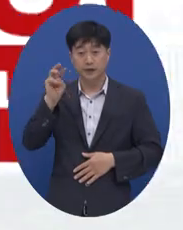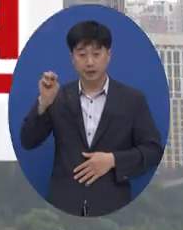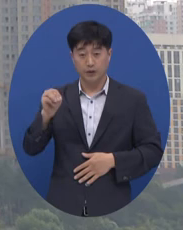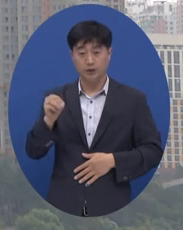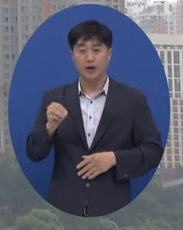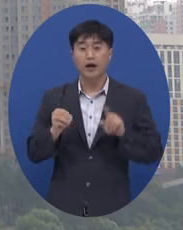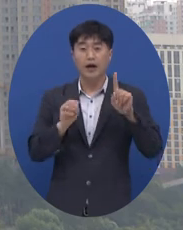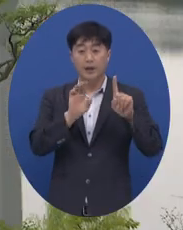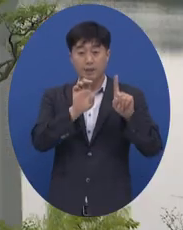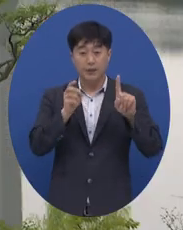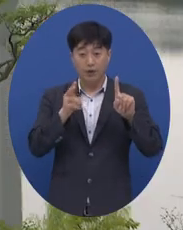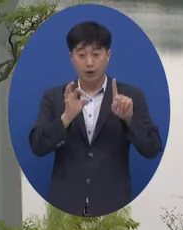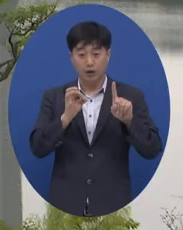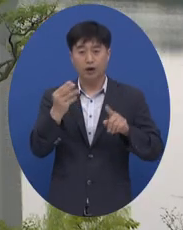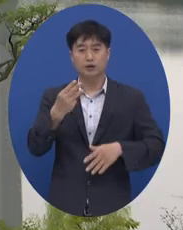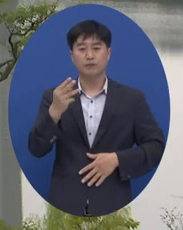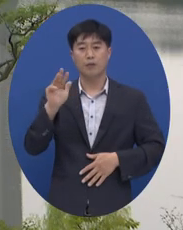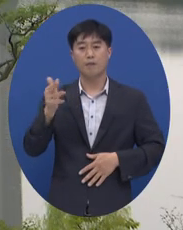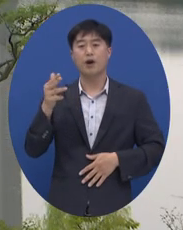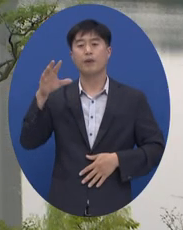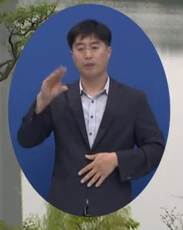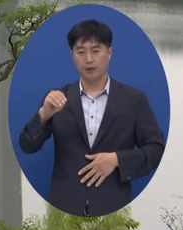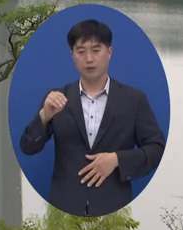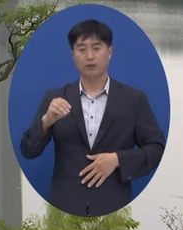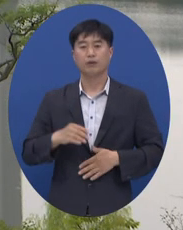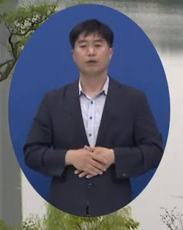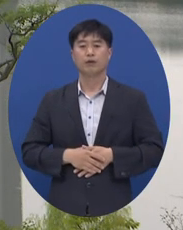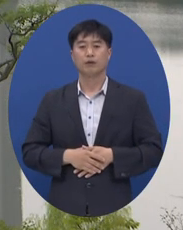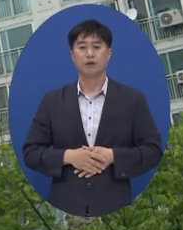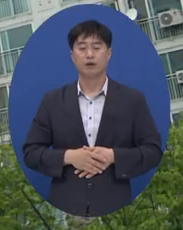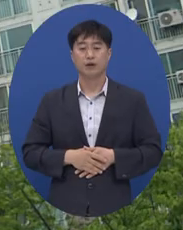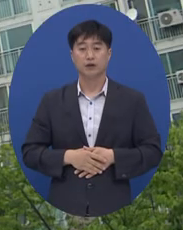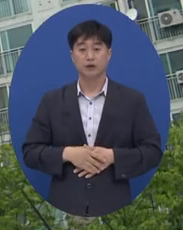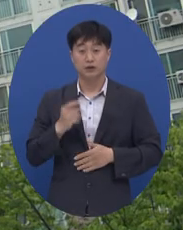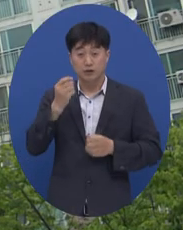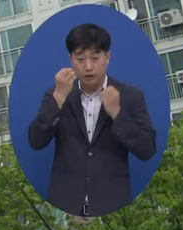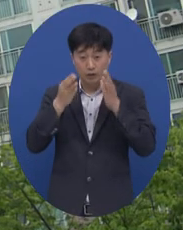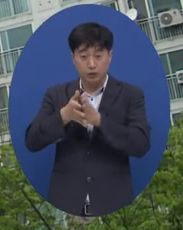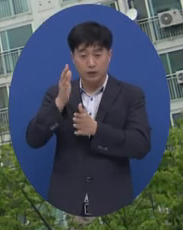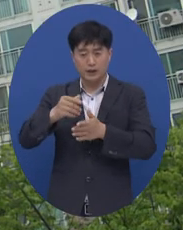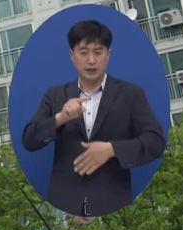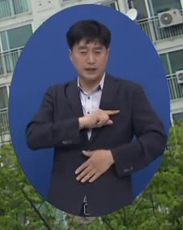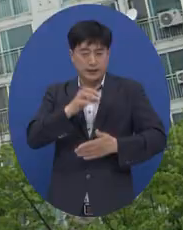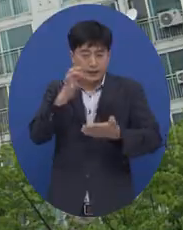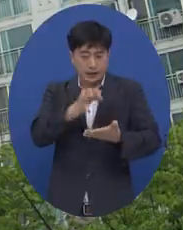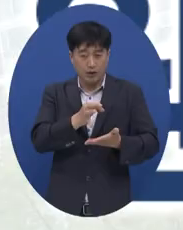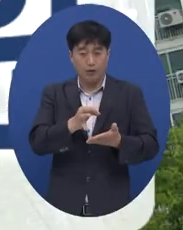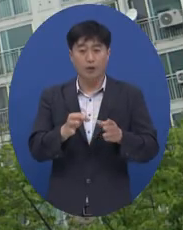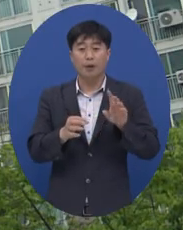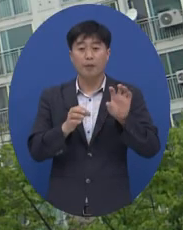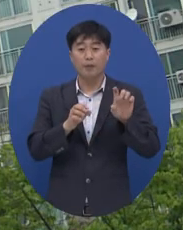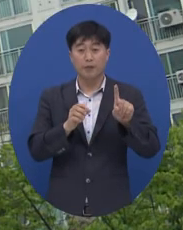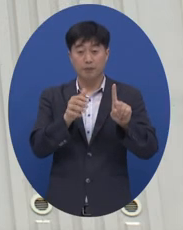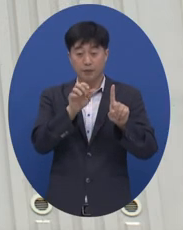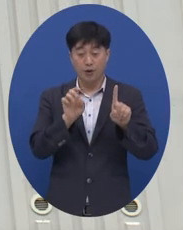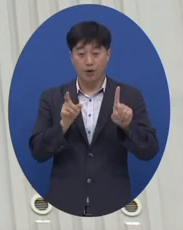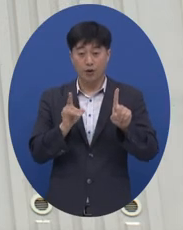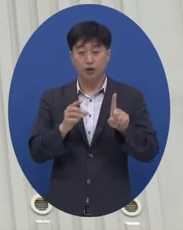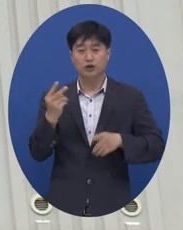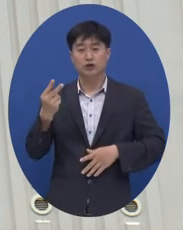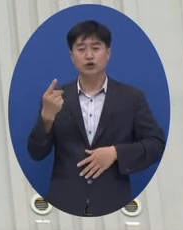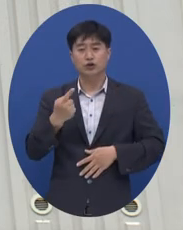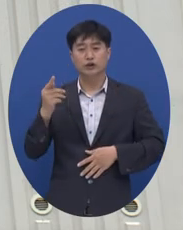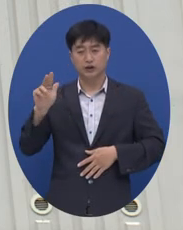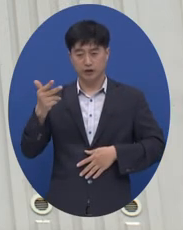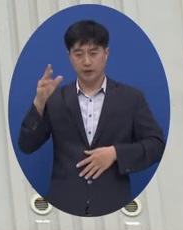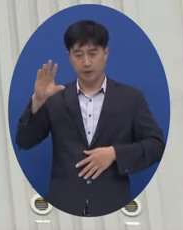3.3제곱미터, 소위 이른바 평당 3,800만 원가량 됩니다. 이 신도시 내 제일 싼 곳도 평당 1,700만 원